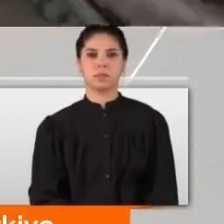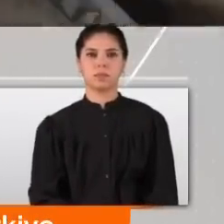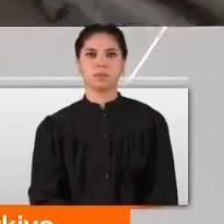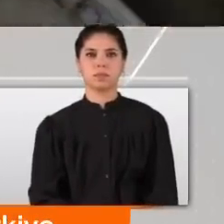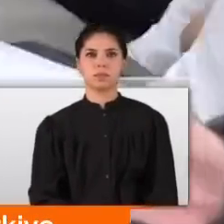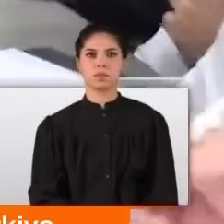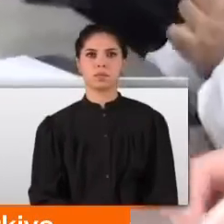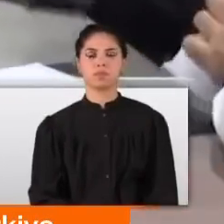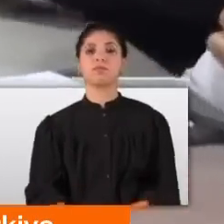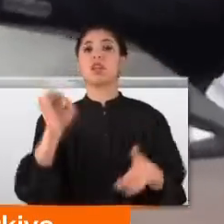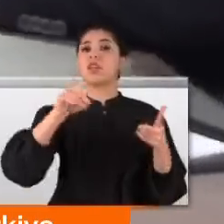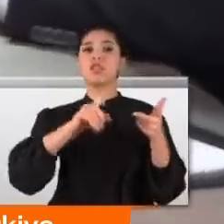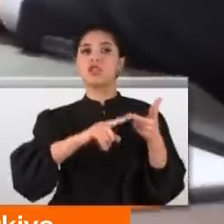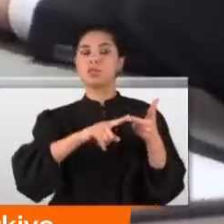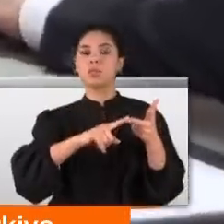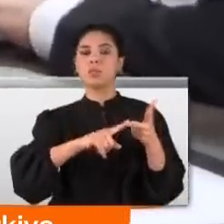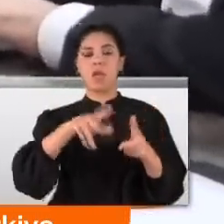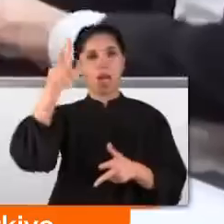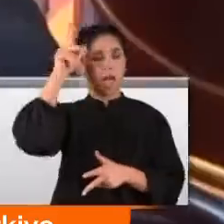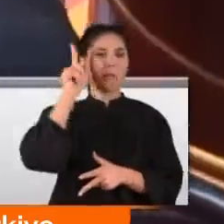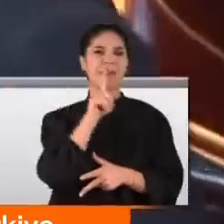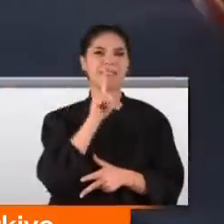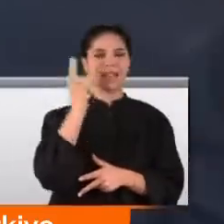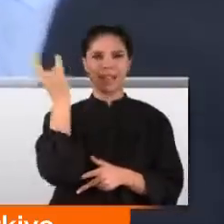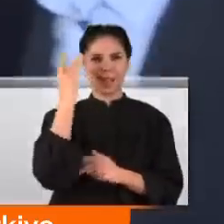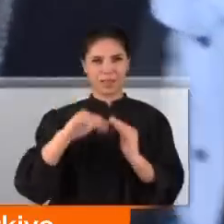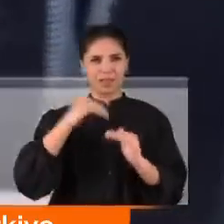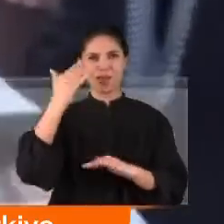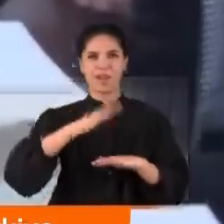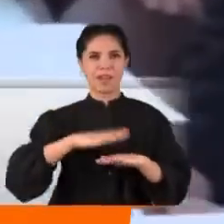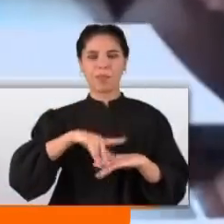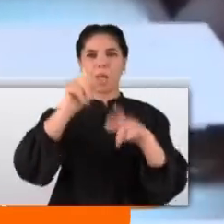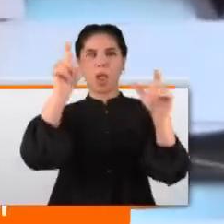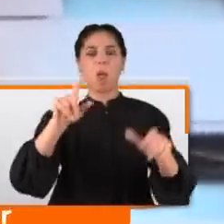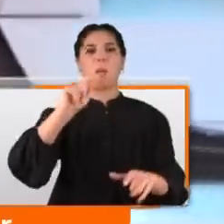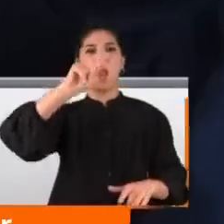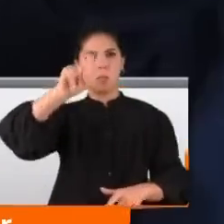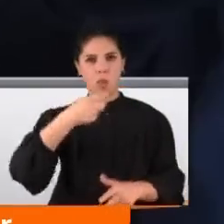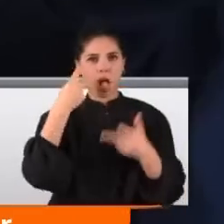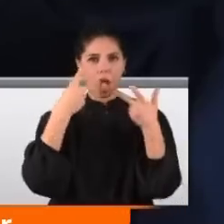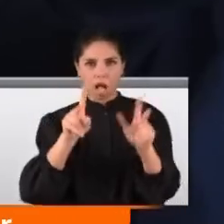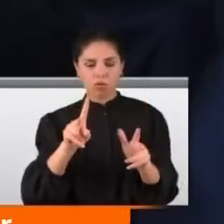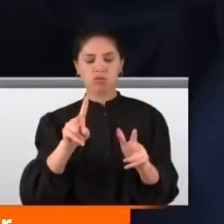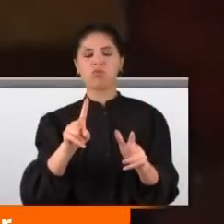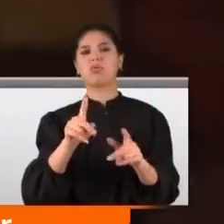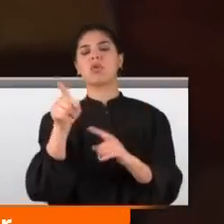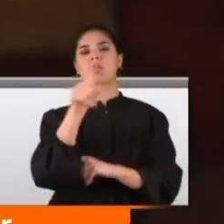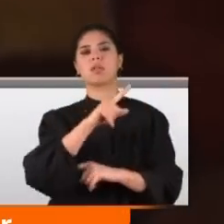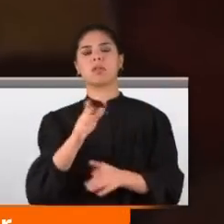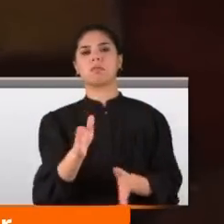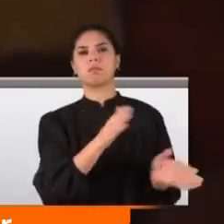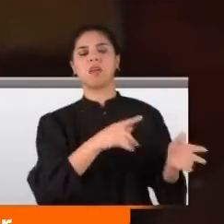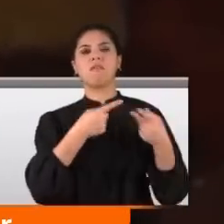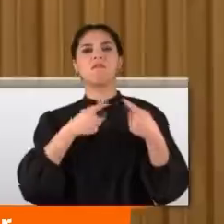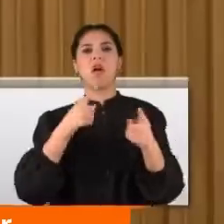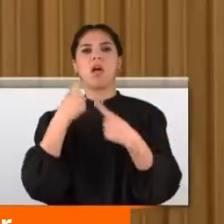inşa edeceğimizi. Şimdi de Amerika ve İngiltere ziyaretlerinin sonrasında yaptığı Londra'da parayı buldum açıklamasını bir kenara bırakıp bambaşka